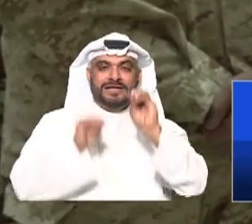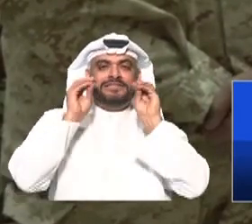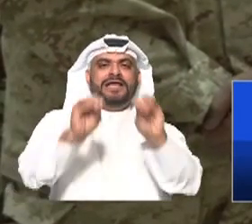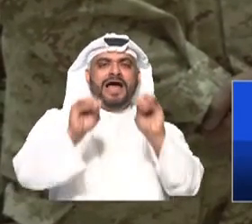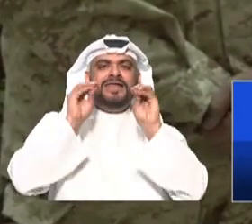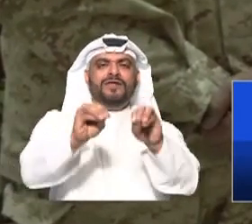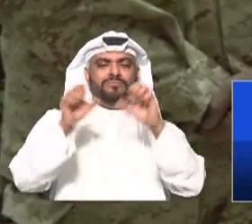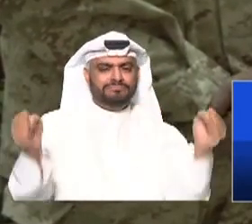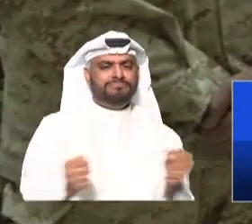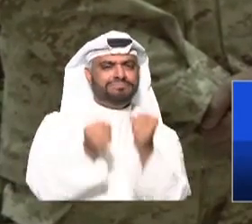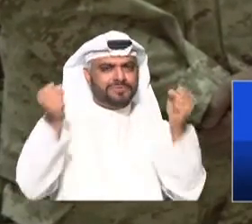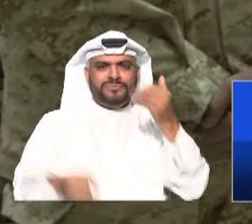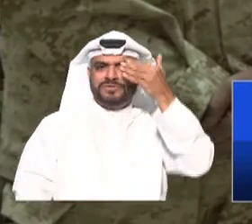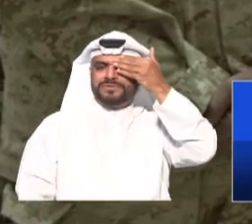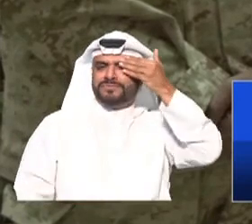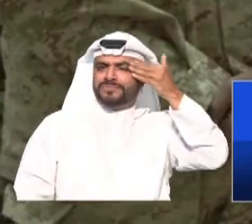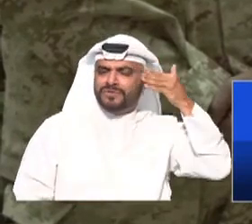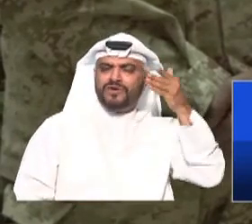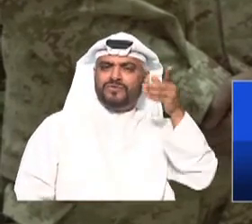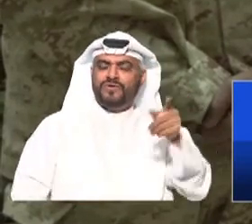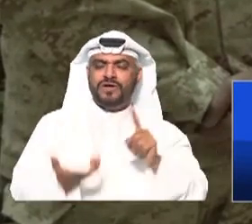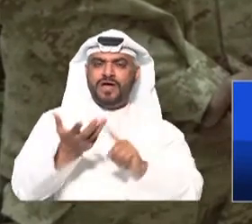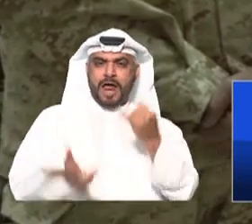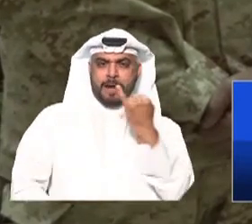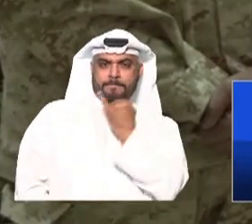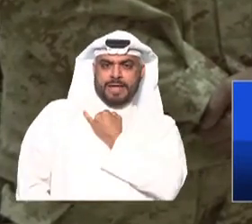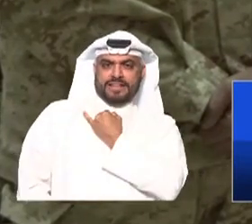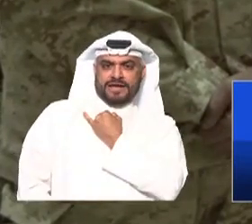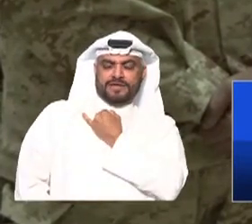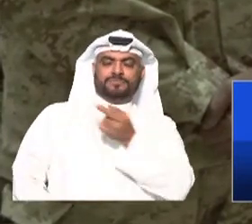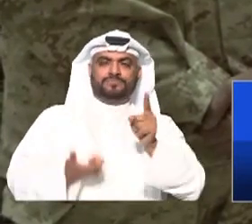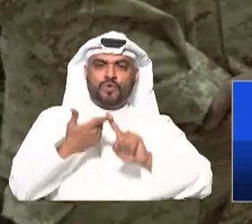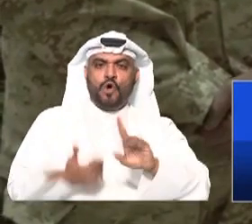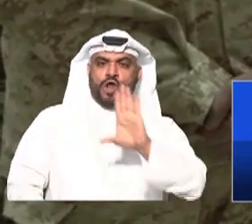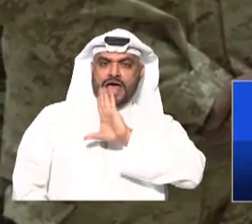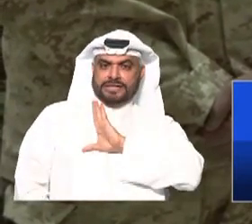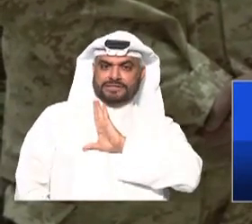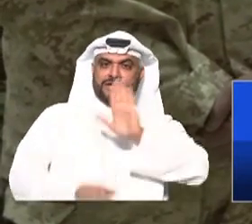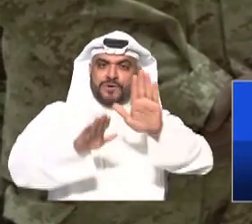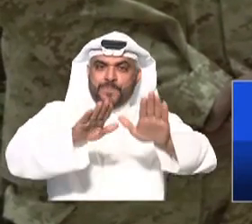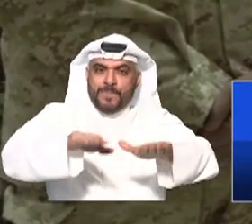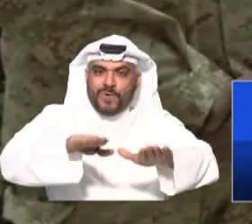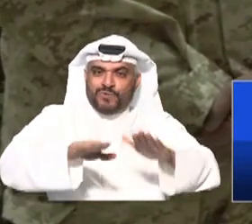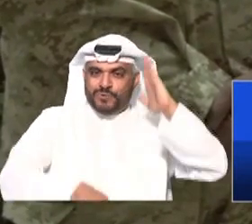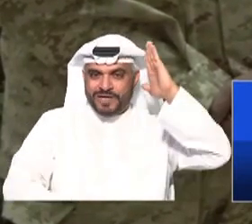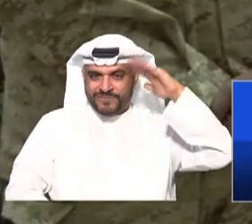بحولهم من مدنيات الى عسكريات بنفس المكان اللي هم فيه.